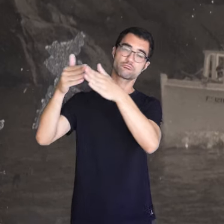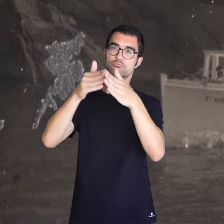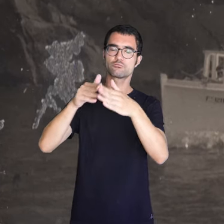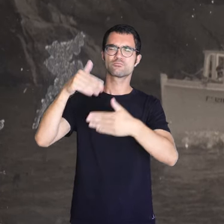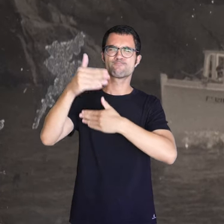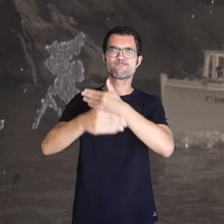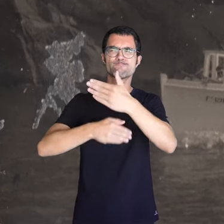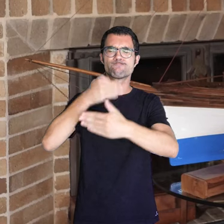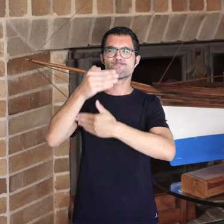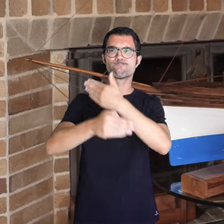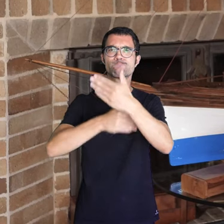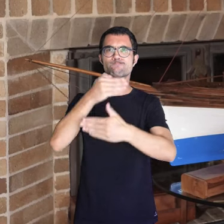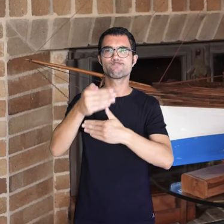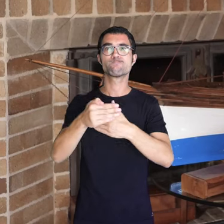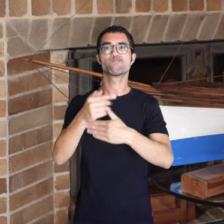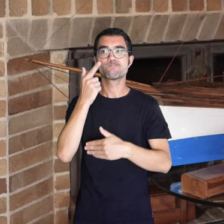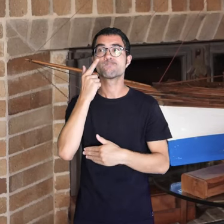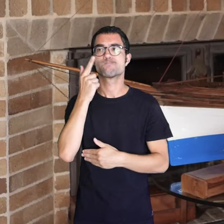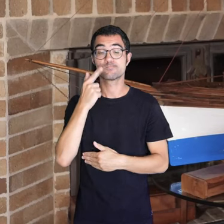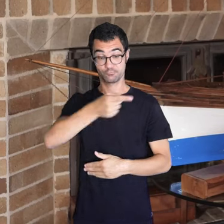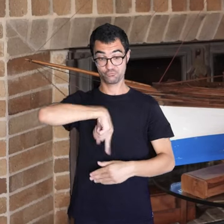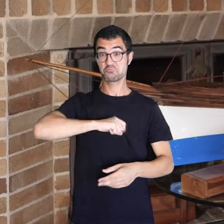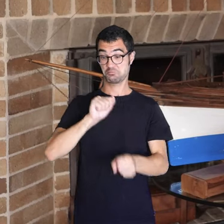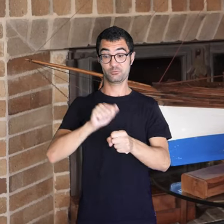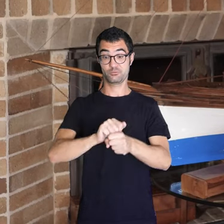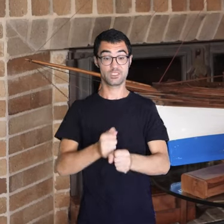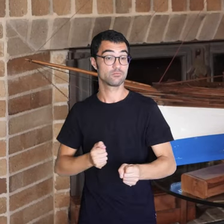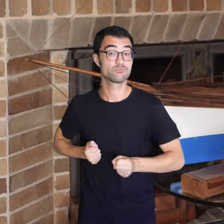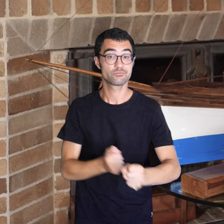clar, després, siguent mestre d'aixa,